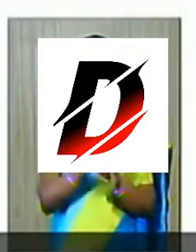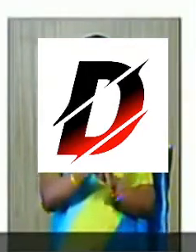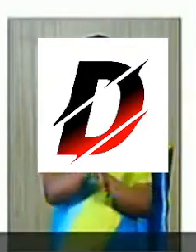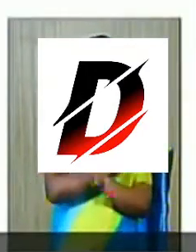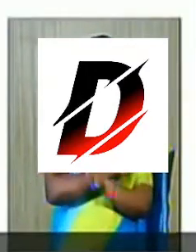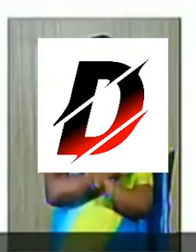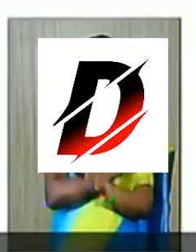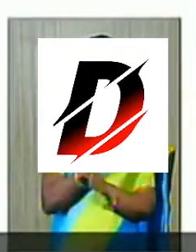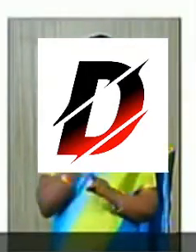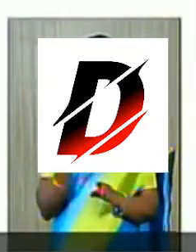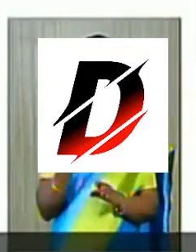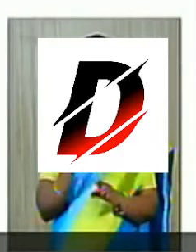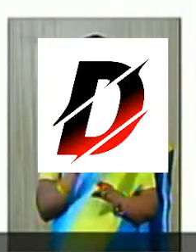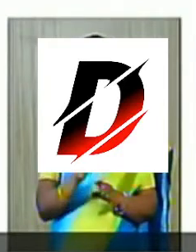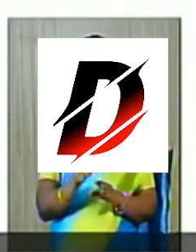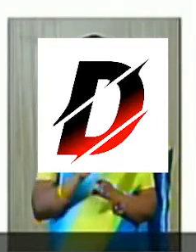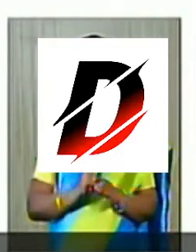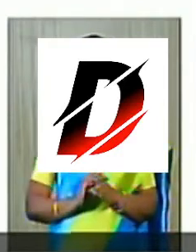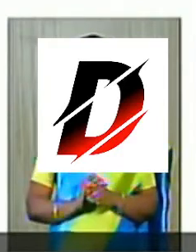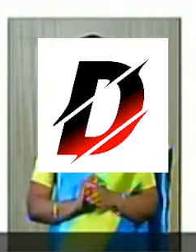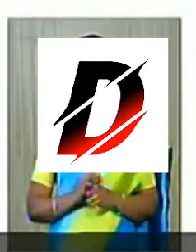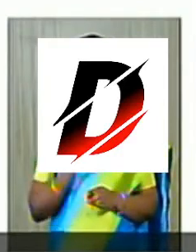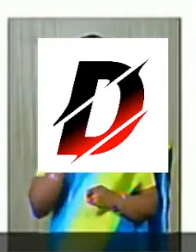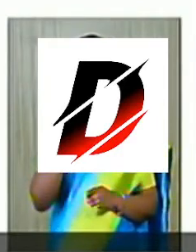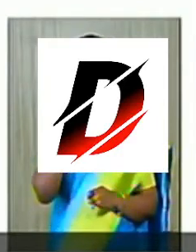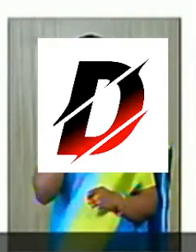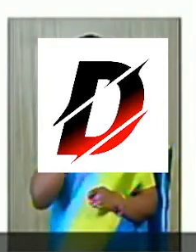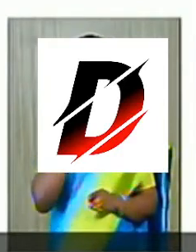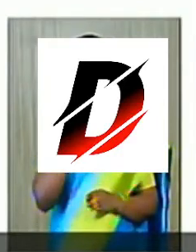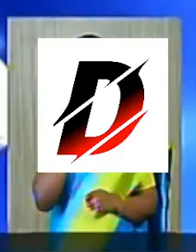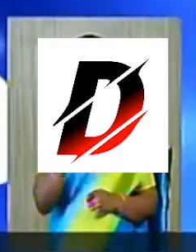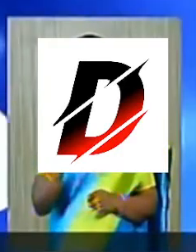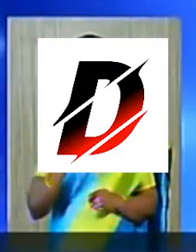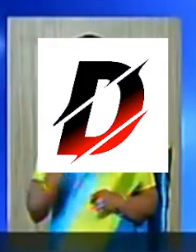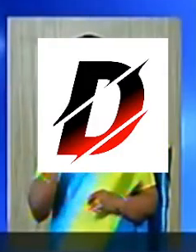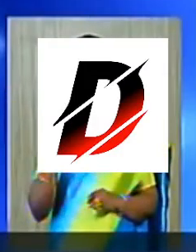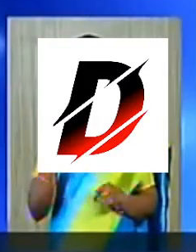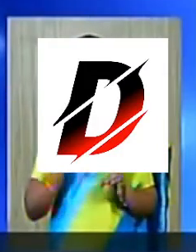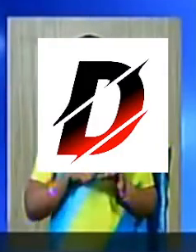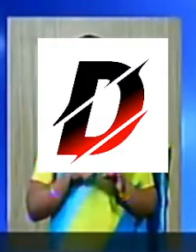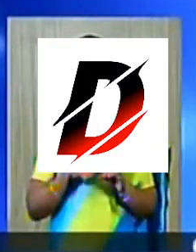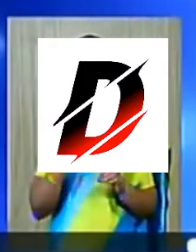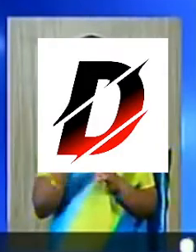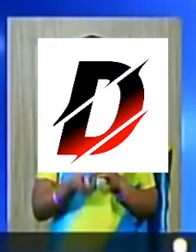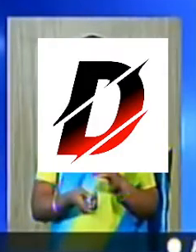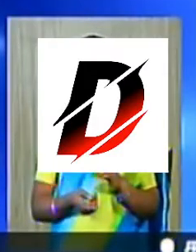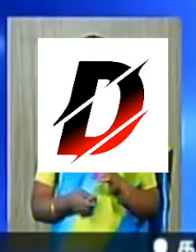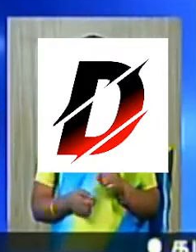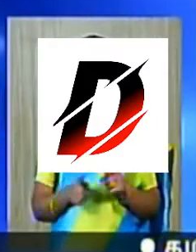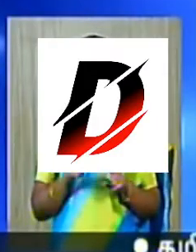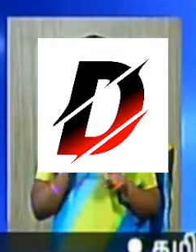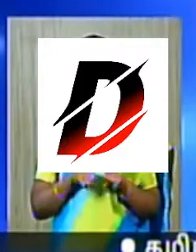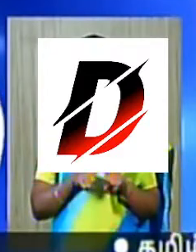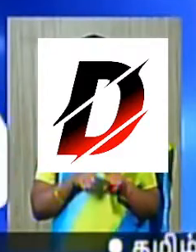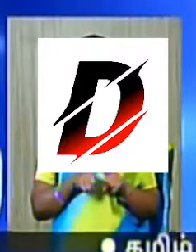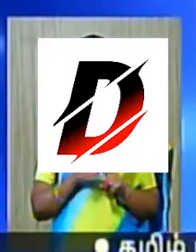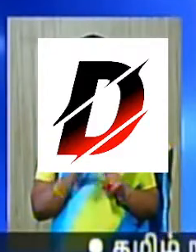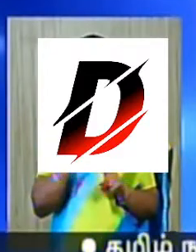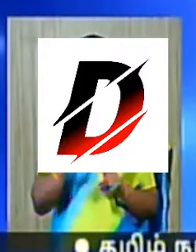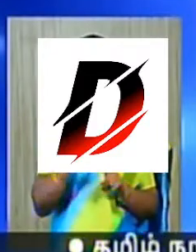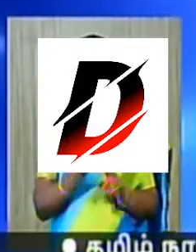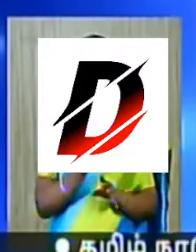குணகம் 2 வந்திருக்கு. இதுக்கு முன்னாடி பார்த்த 3 கேள்விகளிலும் x2 குணகம் 1 தான்.